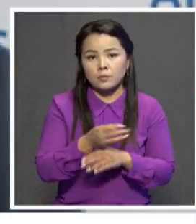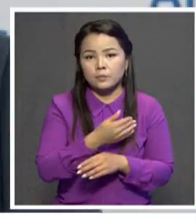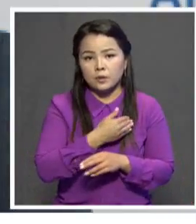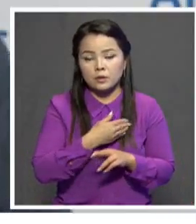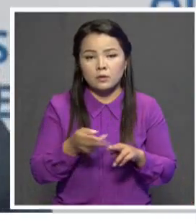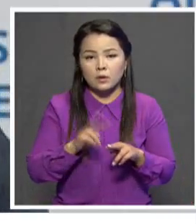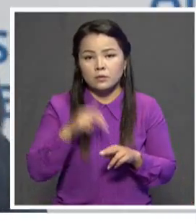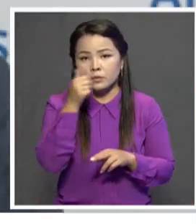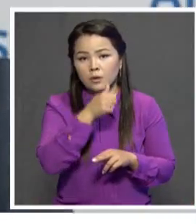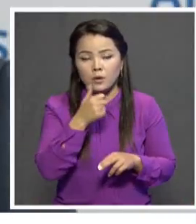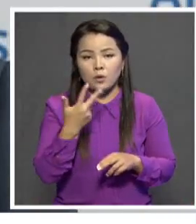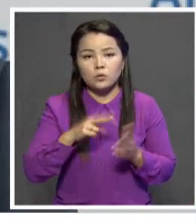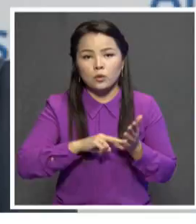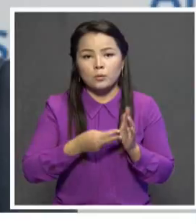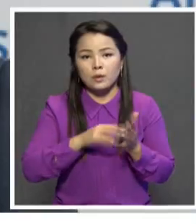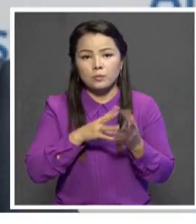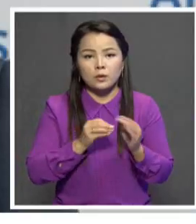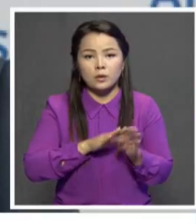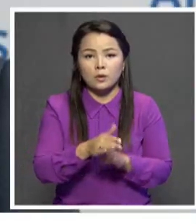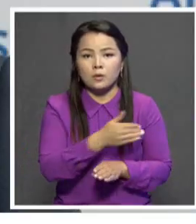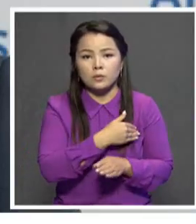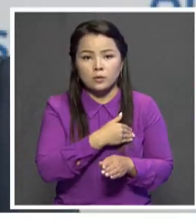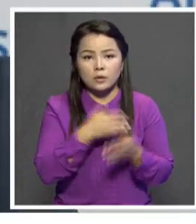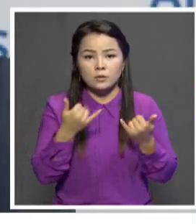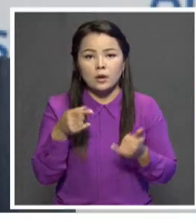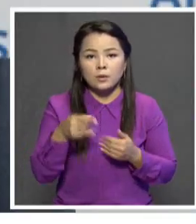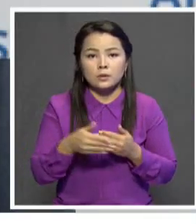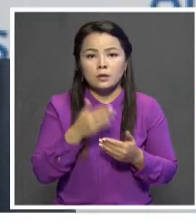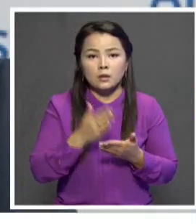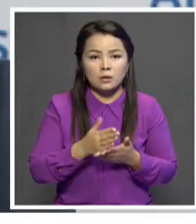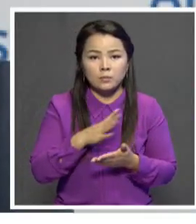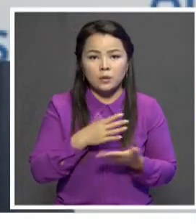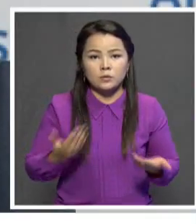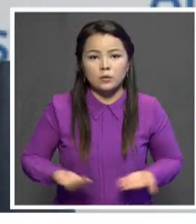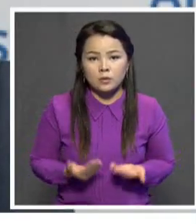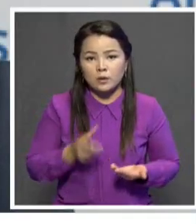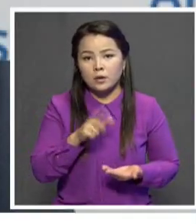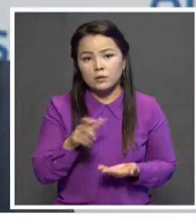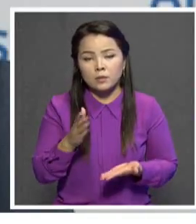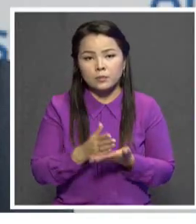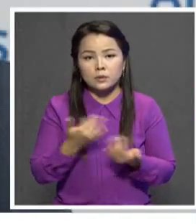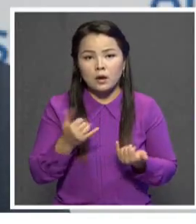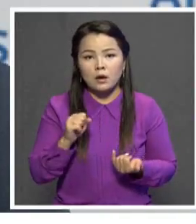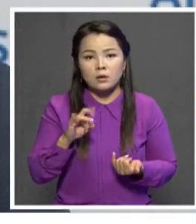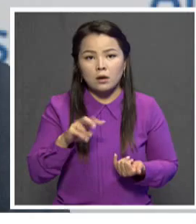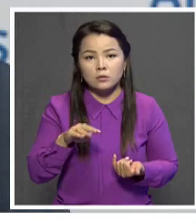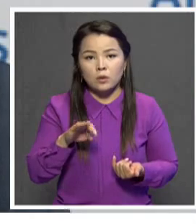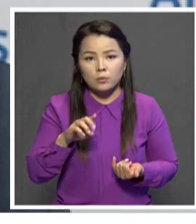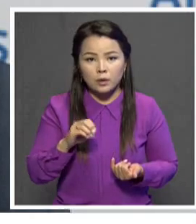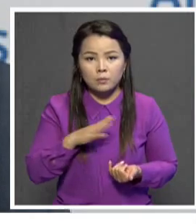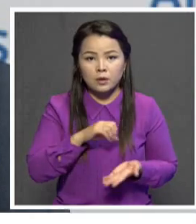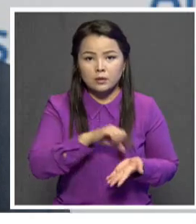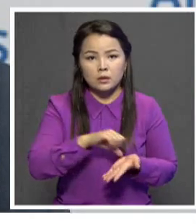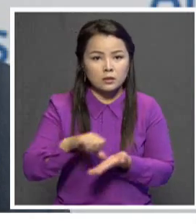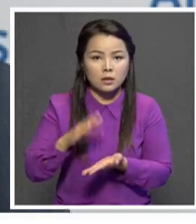бұйылдың өзінде 3 жобаны жүзеге асыру жоспарланған. Сөйтіп, мыңнан аса тұрғыны бар Әйтекебе ауданының Аралтөбе, Хромтау ауданының жазық